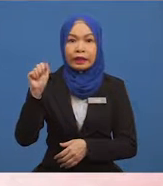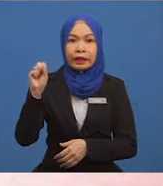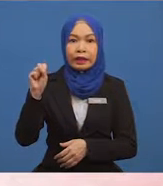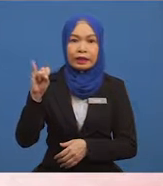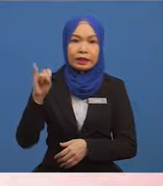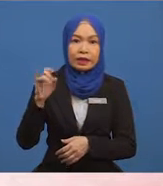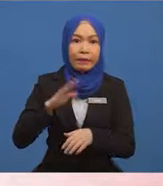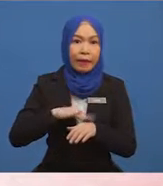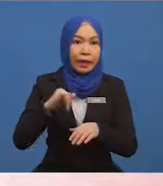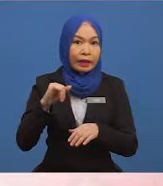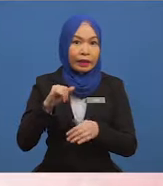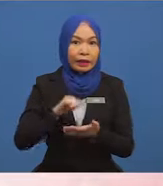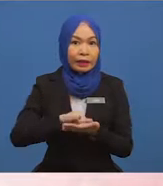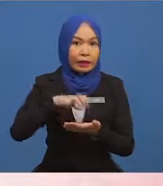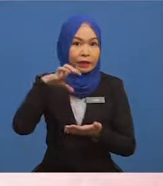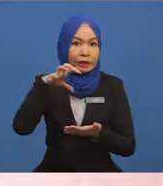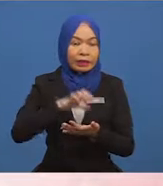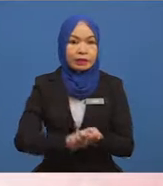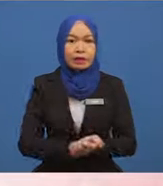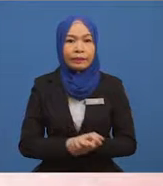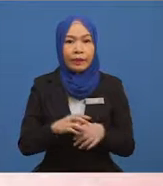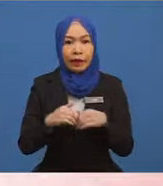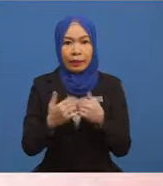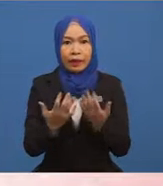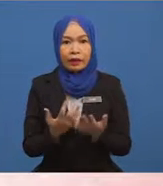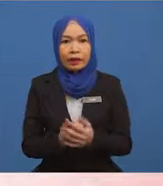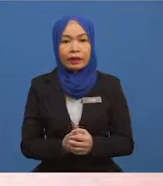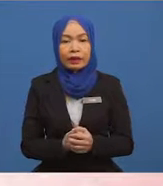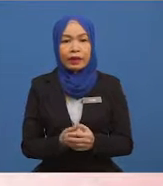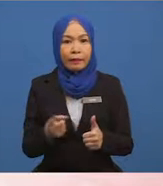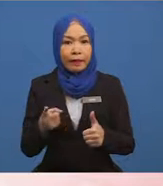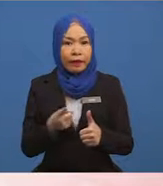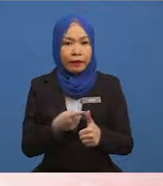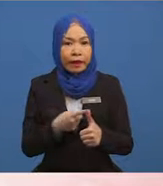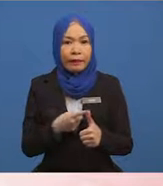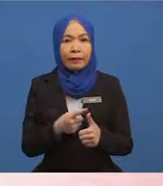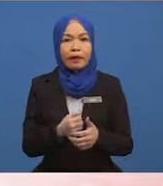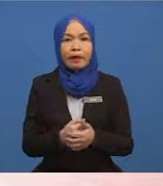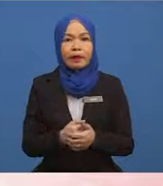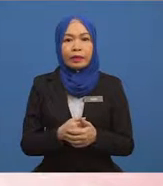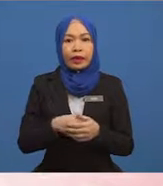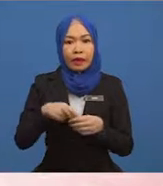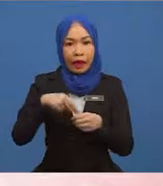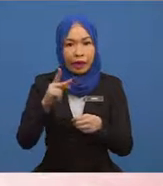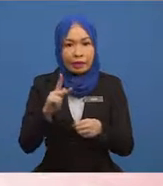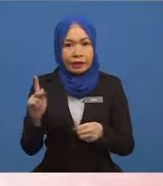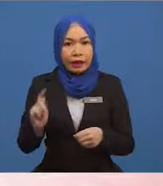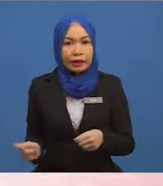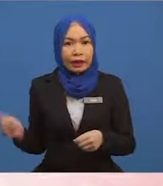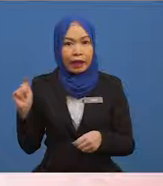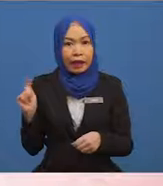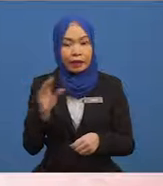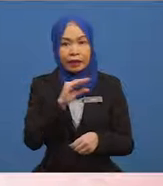hipotesis. Fermentasi yeast menghasilkan tenaga, karbon dioksida dan